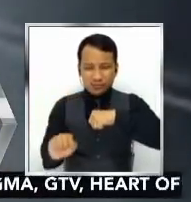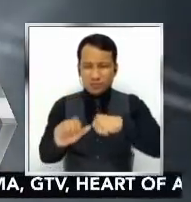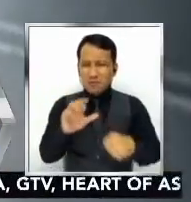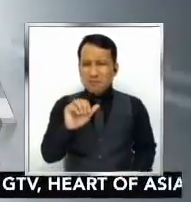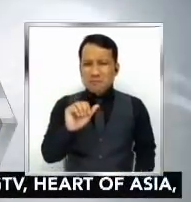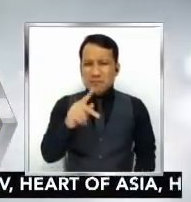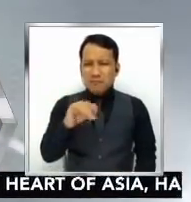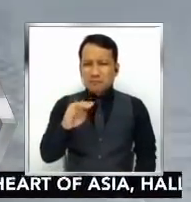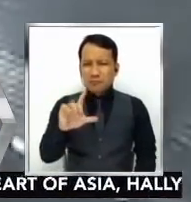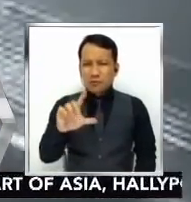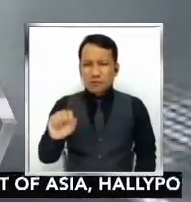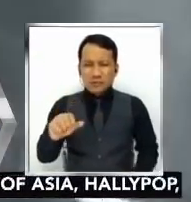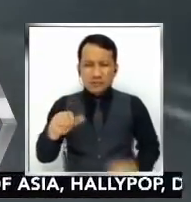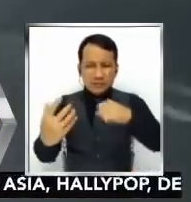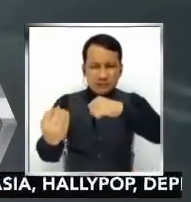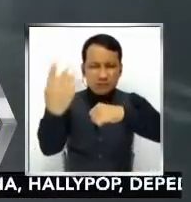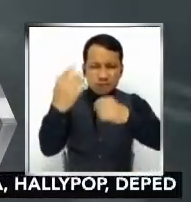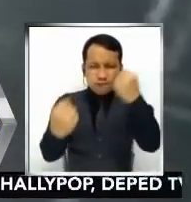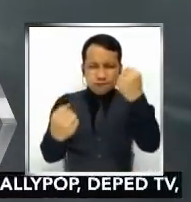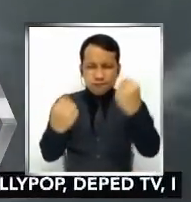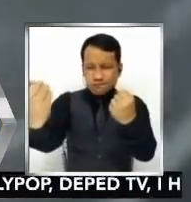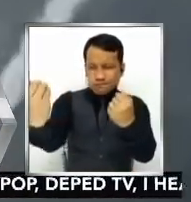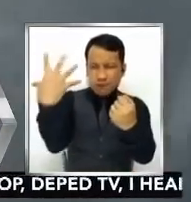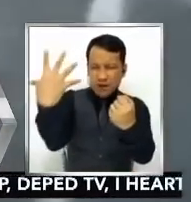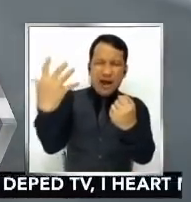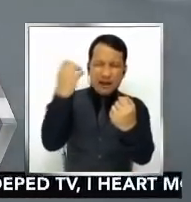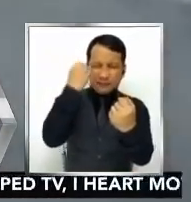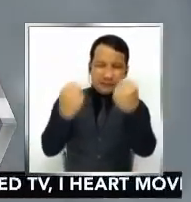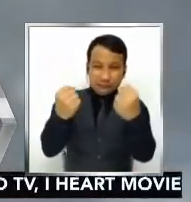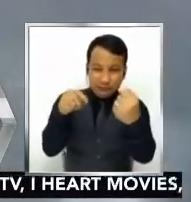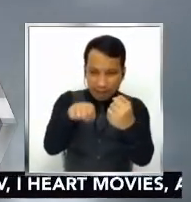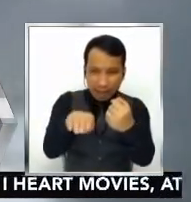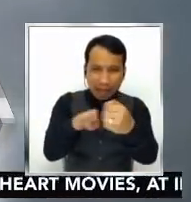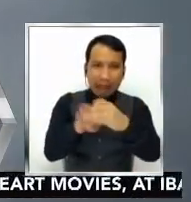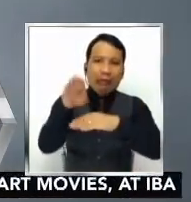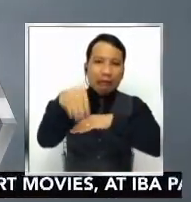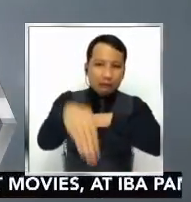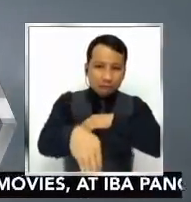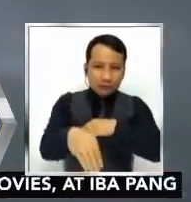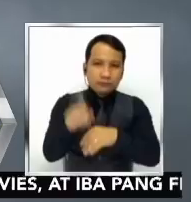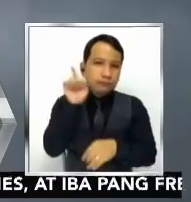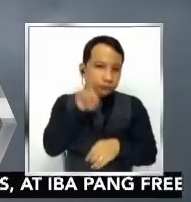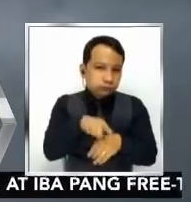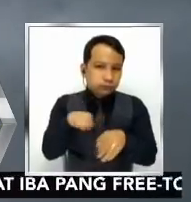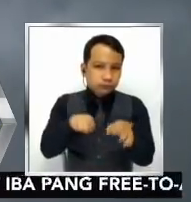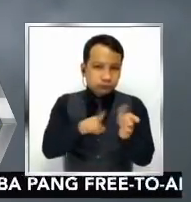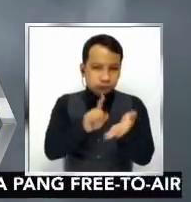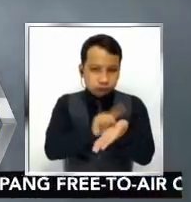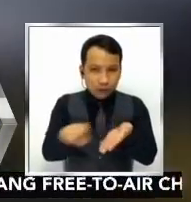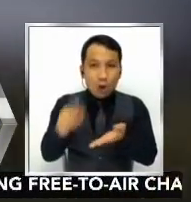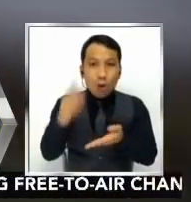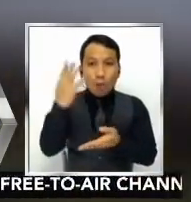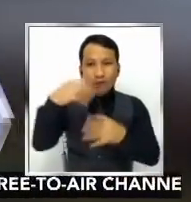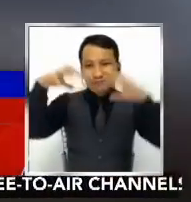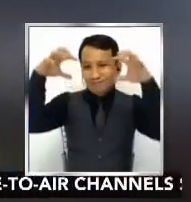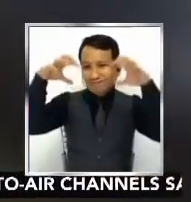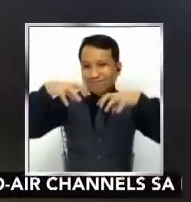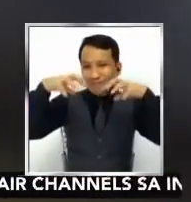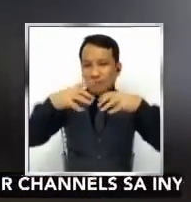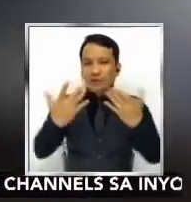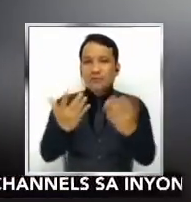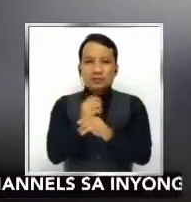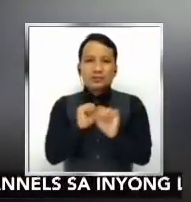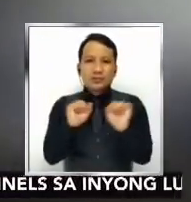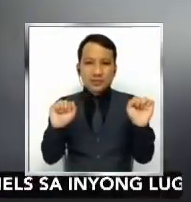sa kasalubong ng sasakyan kaya hindi niya napansin ang tulay. Madulas din daw ang kalsada dahil sa ulan. Ligtas naman siya at ang tatlo pa niyang